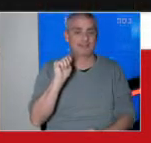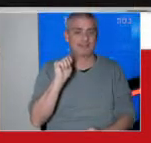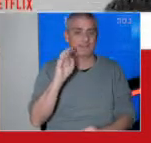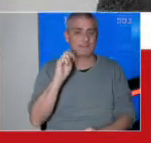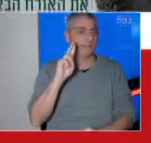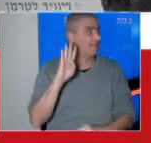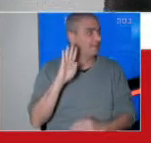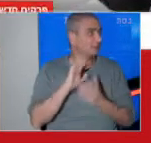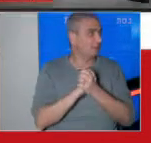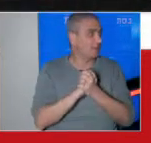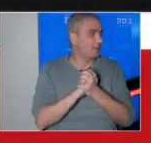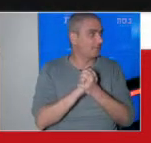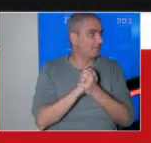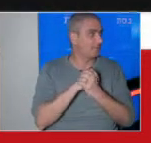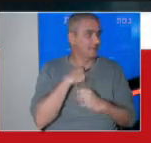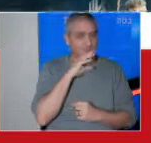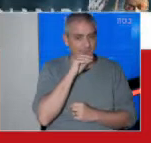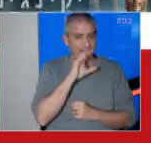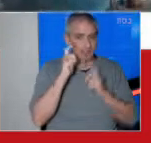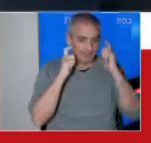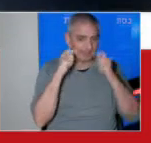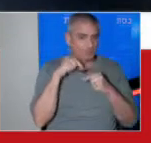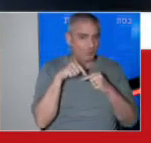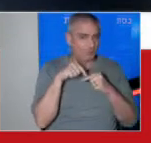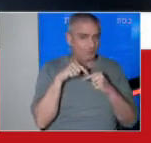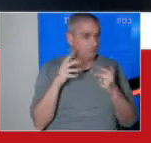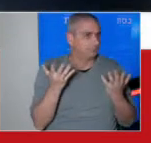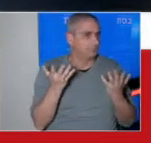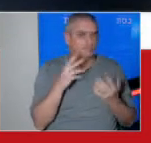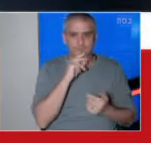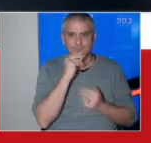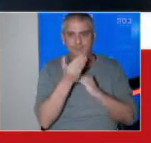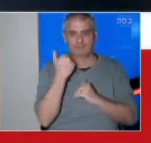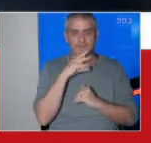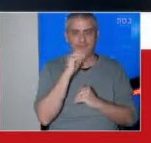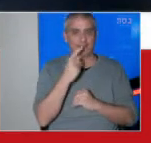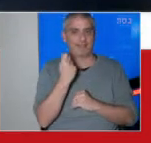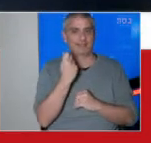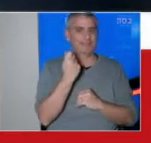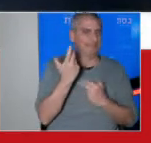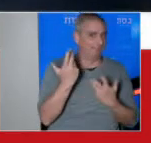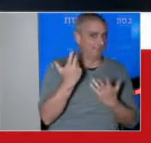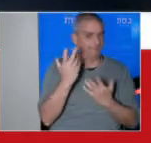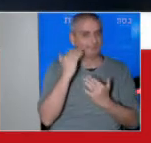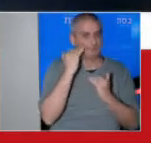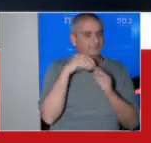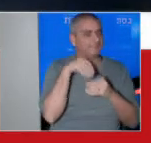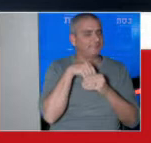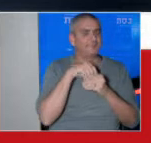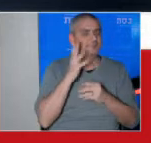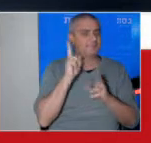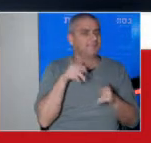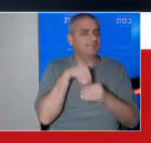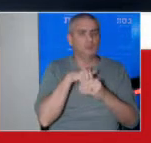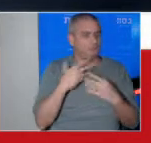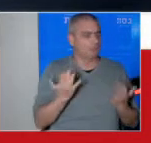מרב, שלום לך. כשאנחנו מדברים על דיסני פלוס, אז בוא נדבר קודם כל, לפני שנדבר על הכסף, ברמת התכנים, מה יש